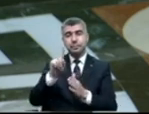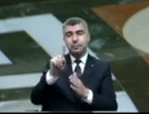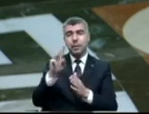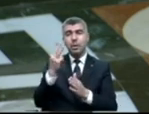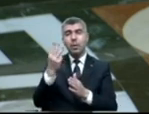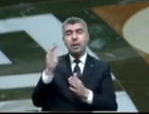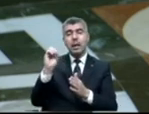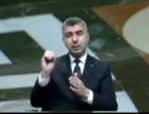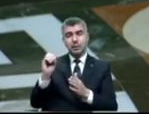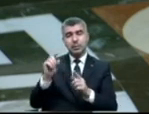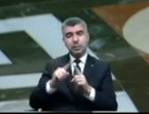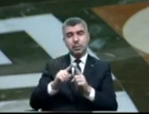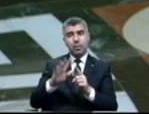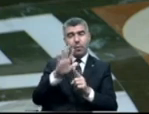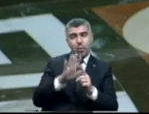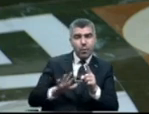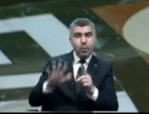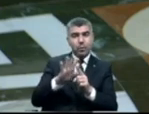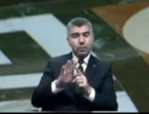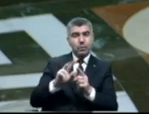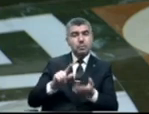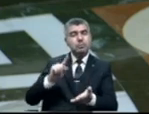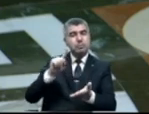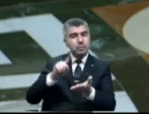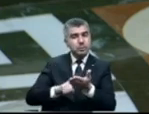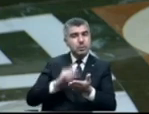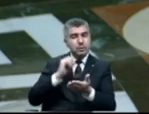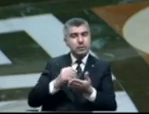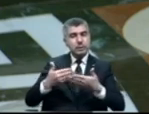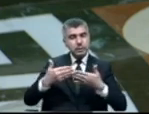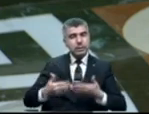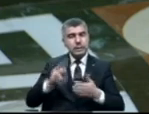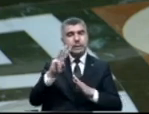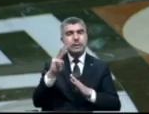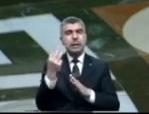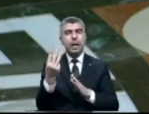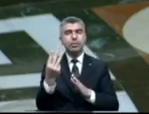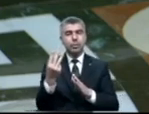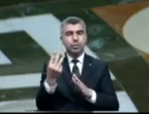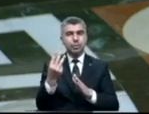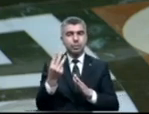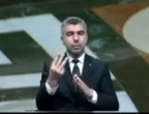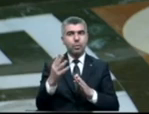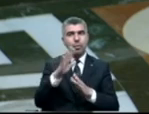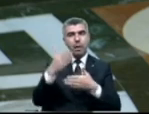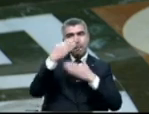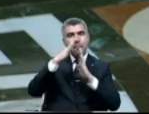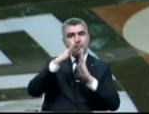130 مجزرة على المستوى على يعني اللي هي معتمدة لحد الآن عندنا 13